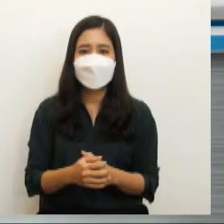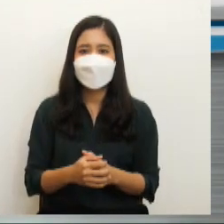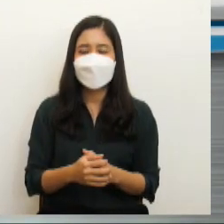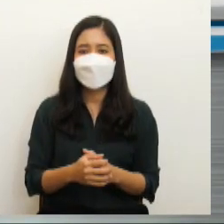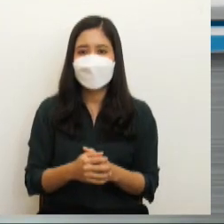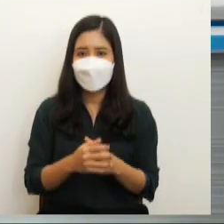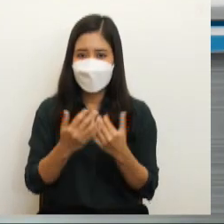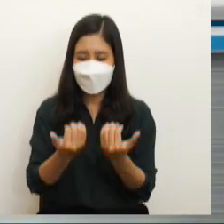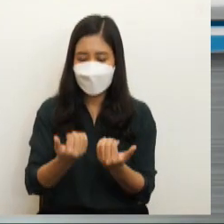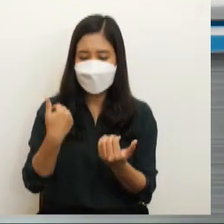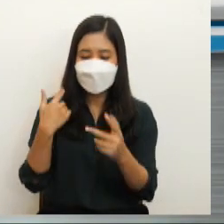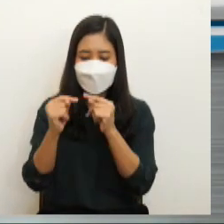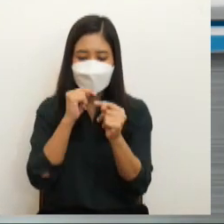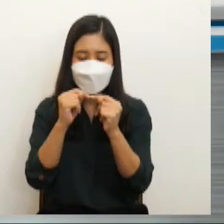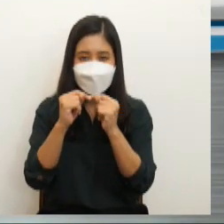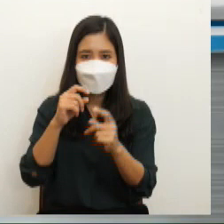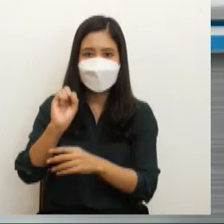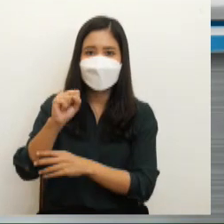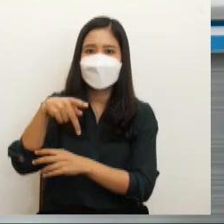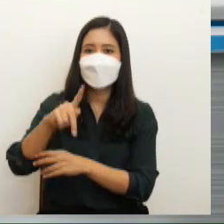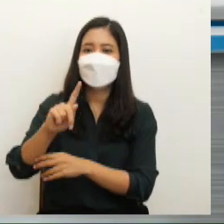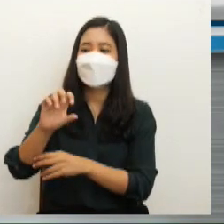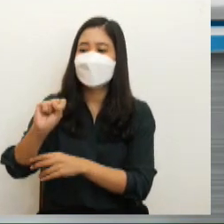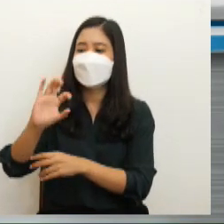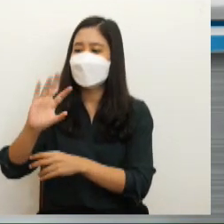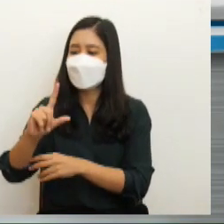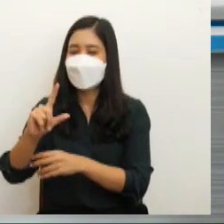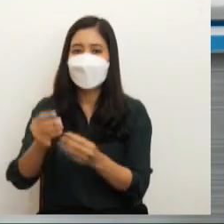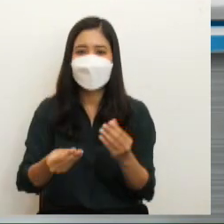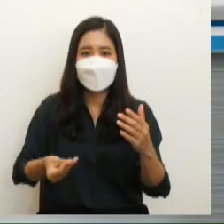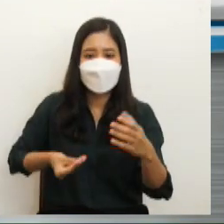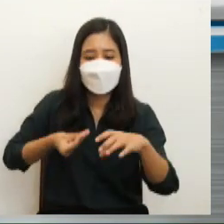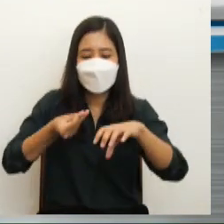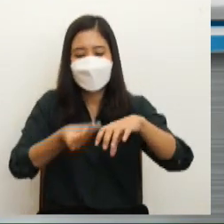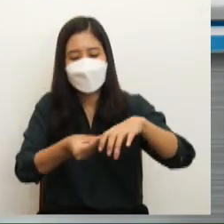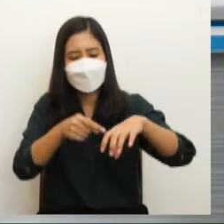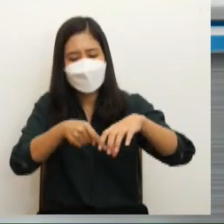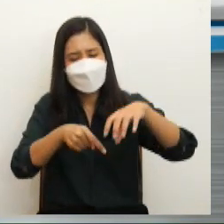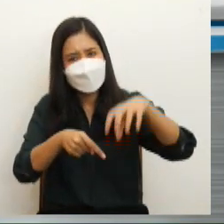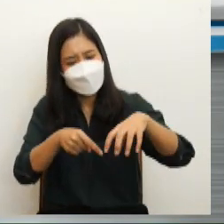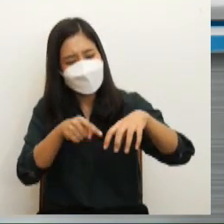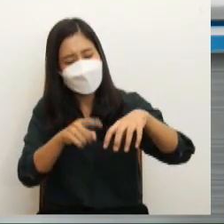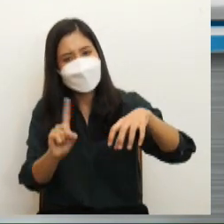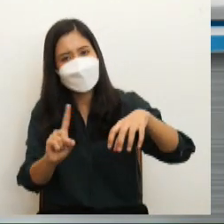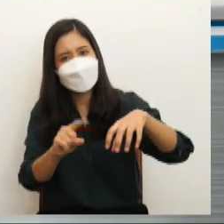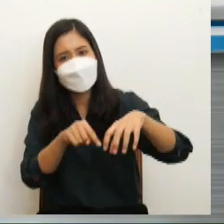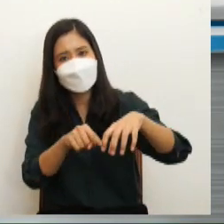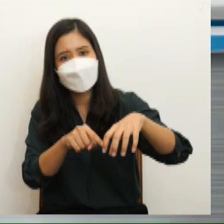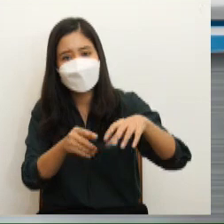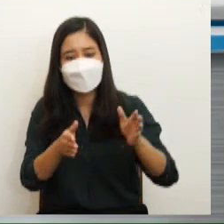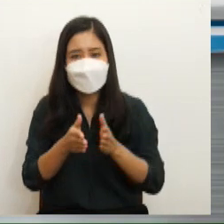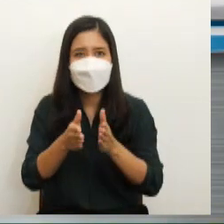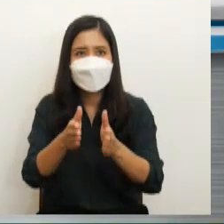าจะติดต่อสบคสทโดยที่ศูนย์นี้ตั้งอยู่ที่ไหนคะท่านปลัดคะแล้วก็ช่องทางใน